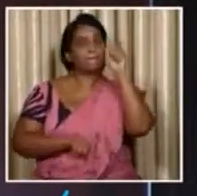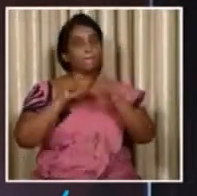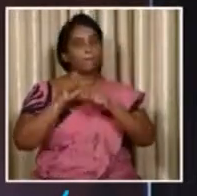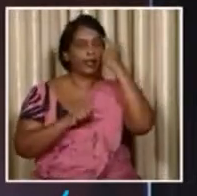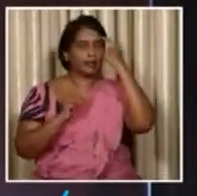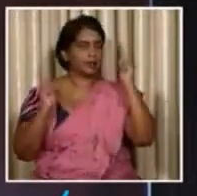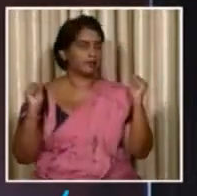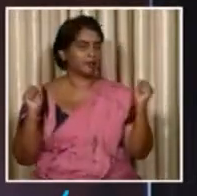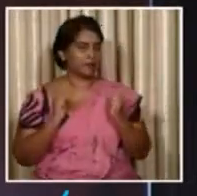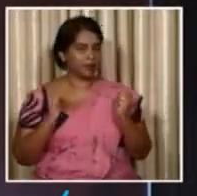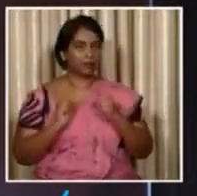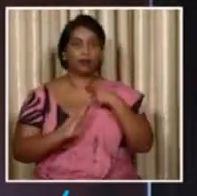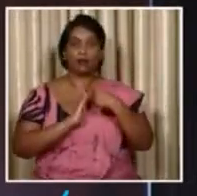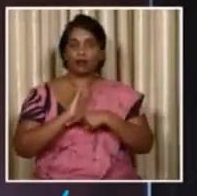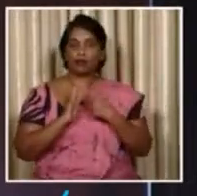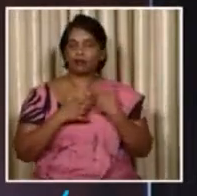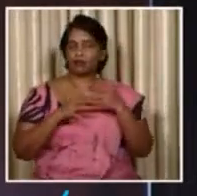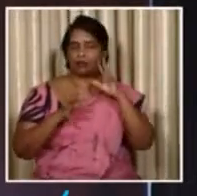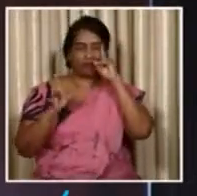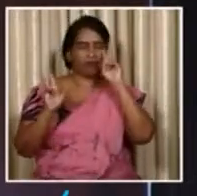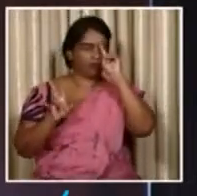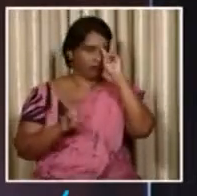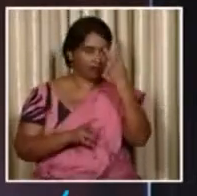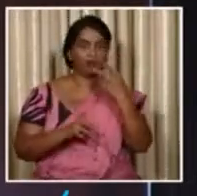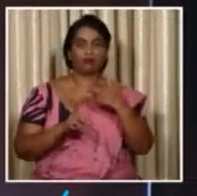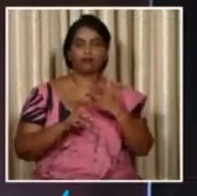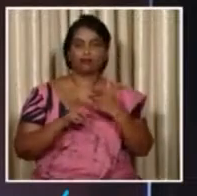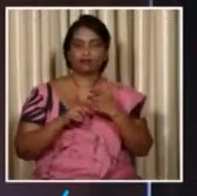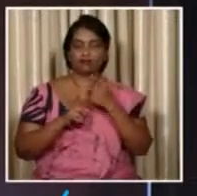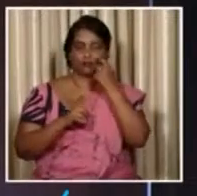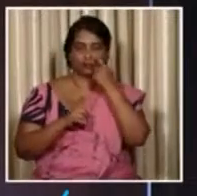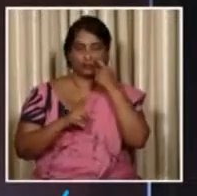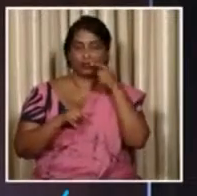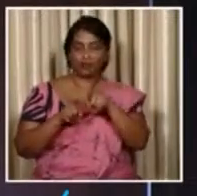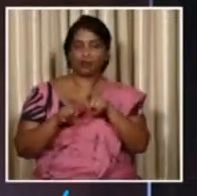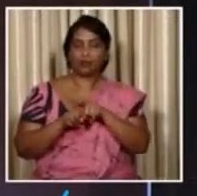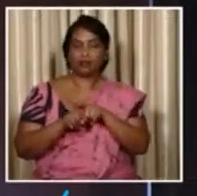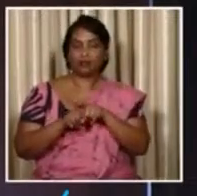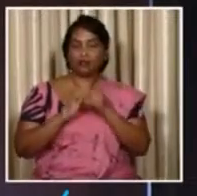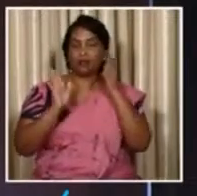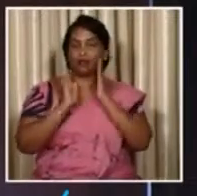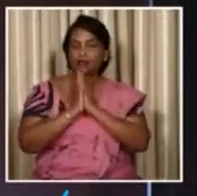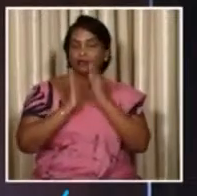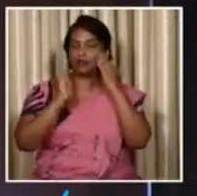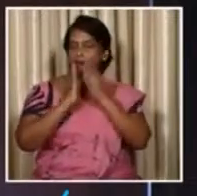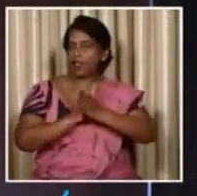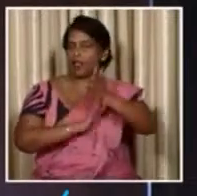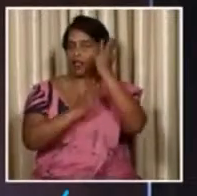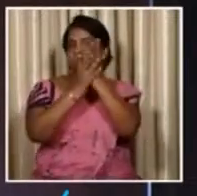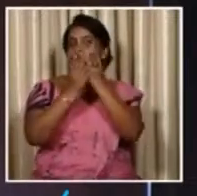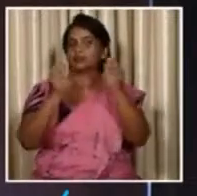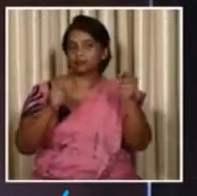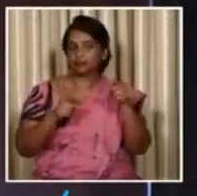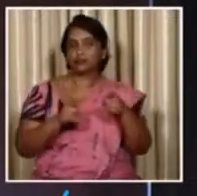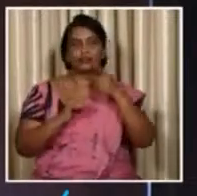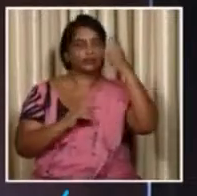බය වෙලා රටම වී මුලා දැහැමද ඒකෙම කැලක් තියෙනවා. දැහැම ඈත සැඟවිලා. එතන තමයි